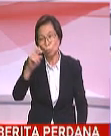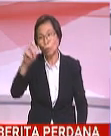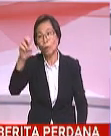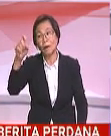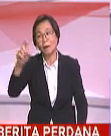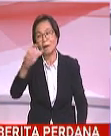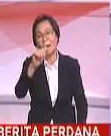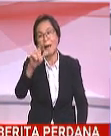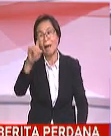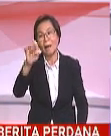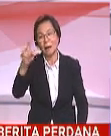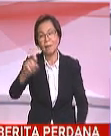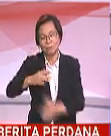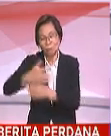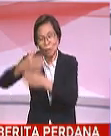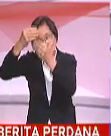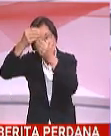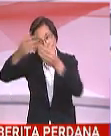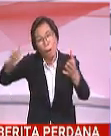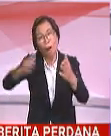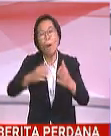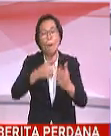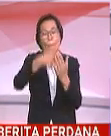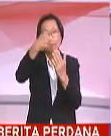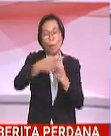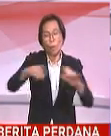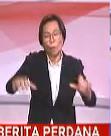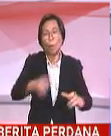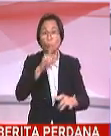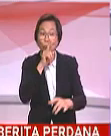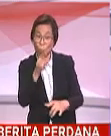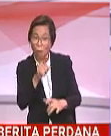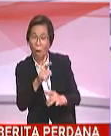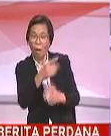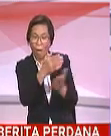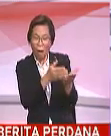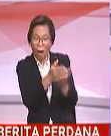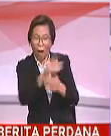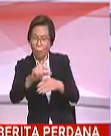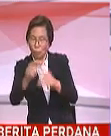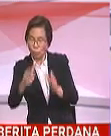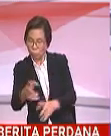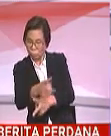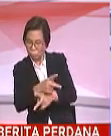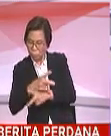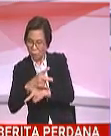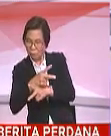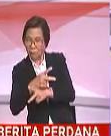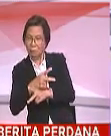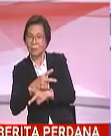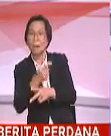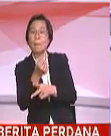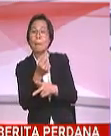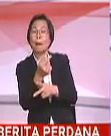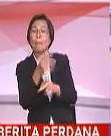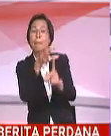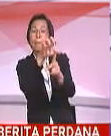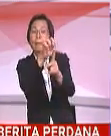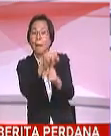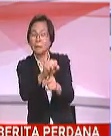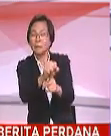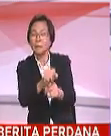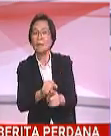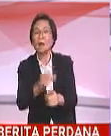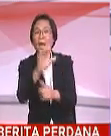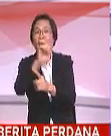program yang dijalankan di kementeriannya dalam memastikan hak-hak pengguna terpelihara, dan antaranya aplikasi Price Catcher,